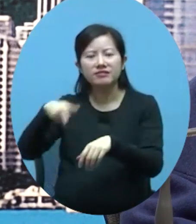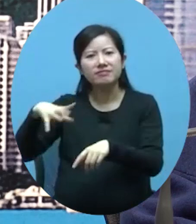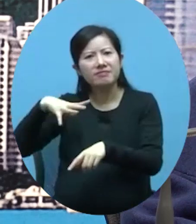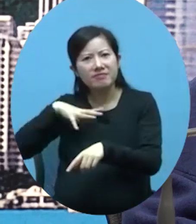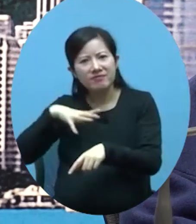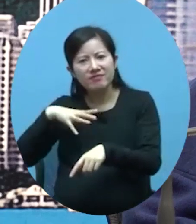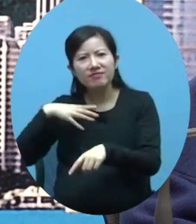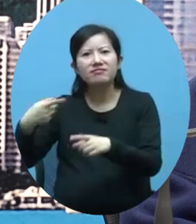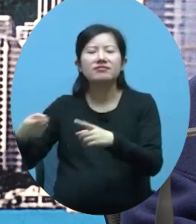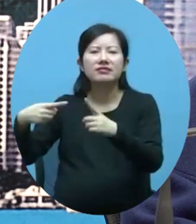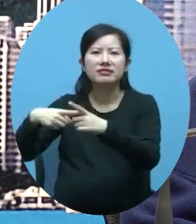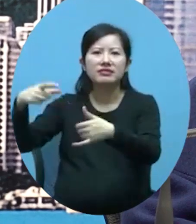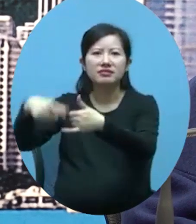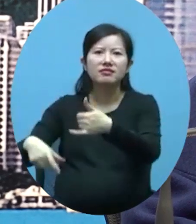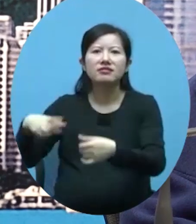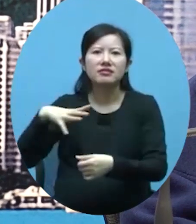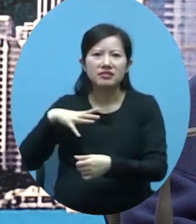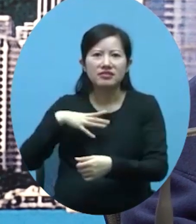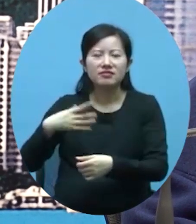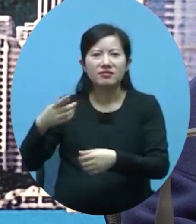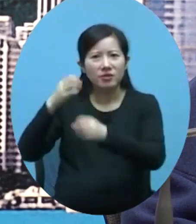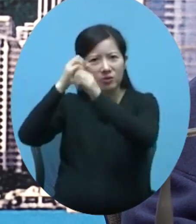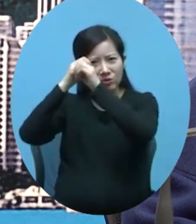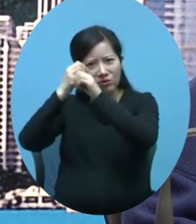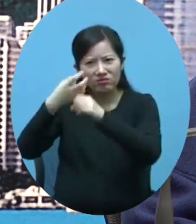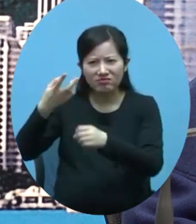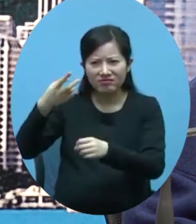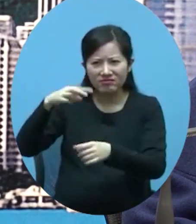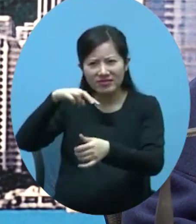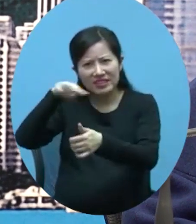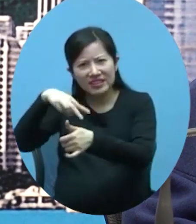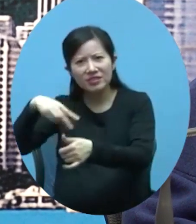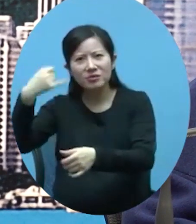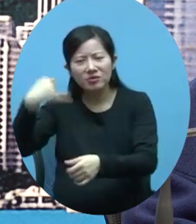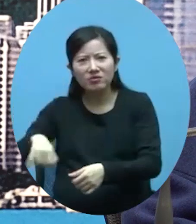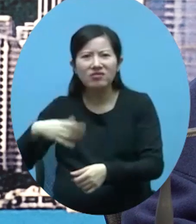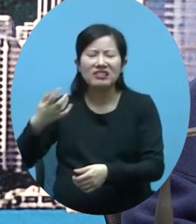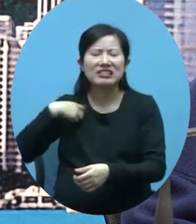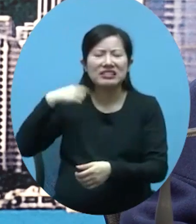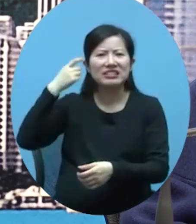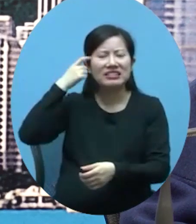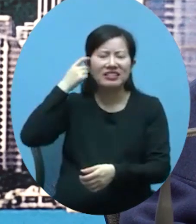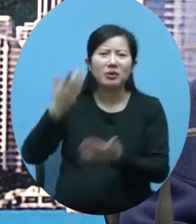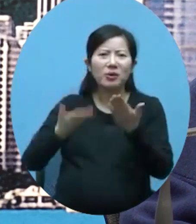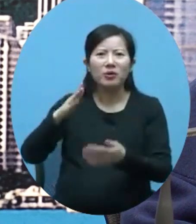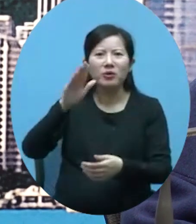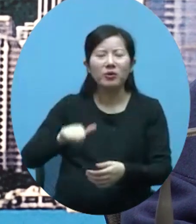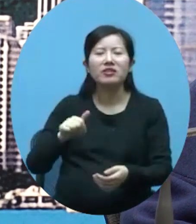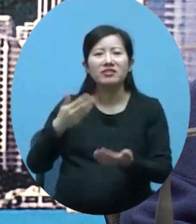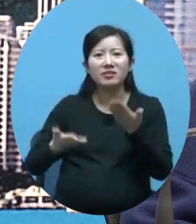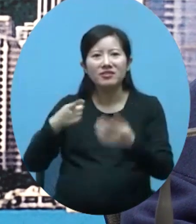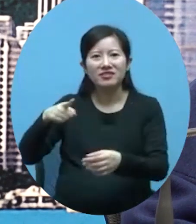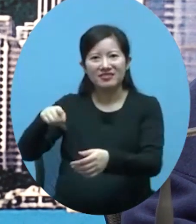没有说就是会不会验了可能验不到呢这个都是可以理解的因为有时候都可能说因为抽的时候